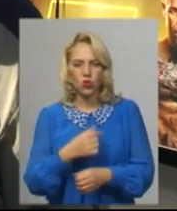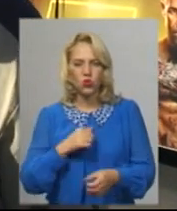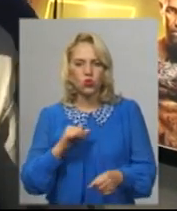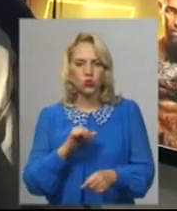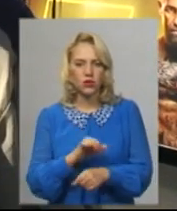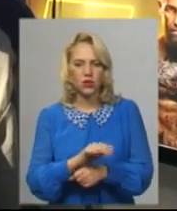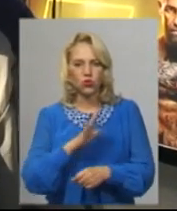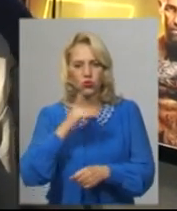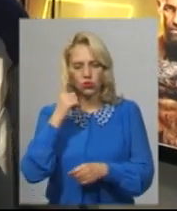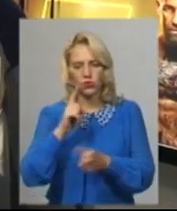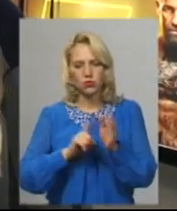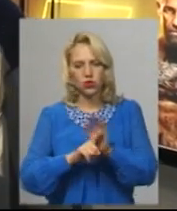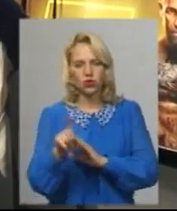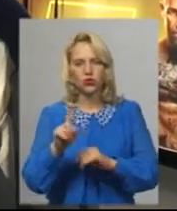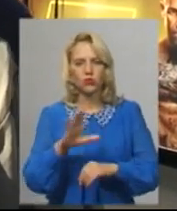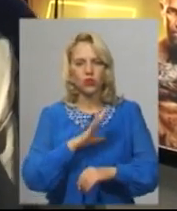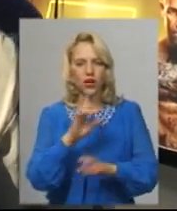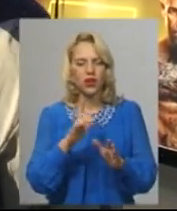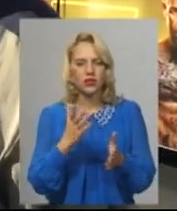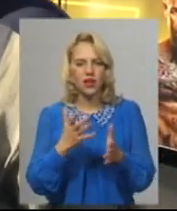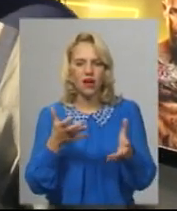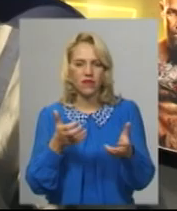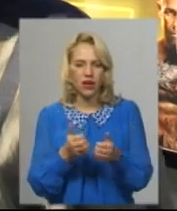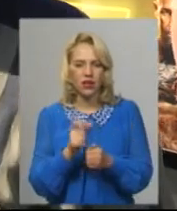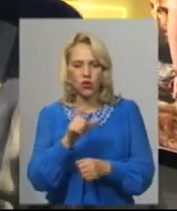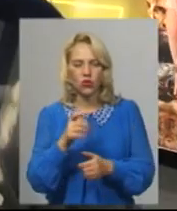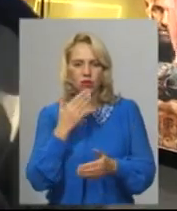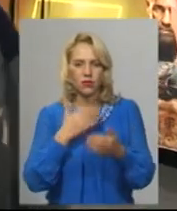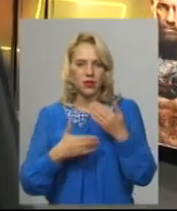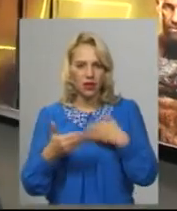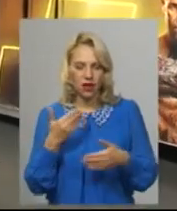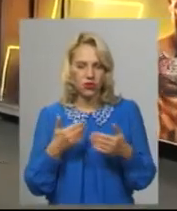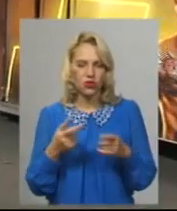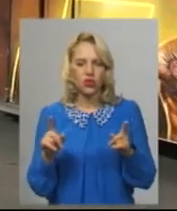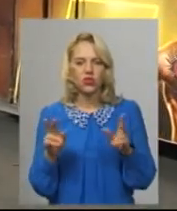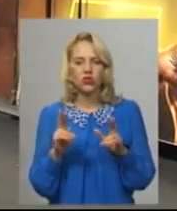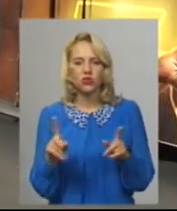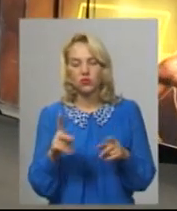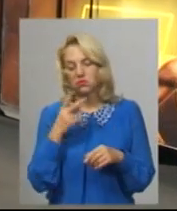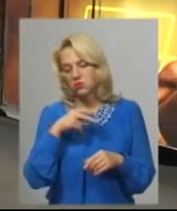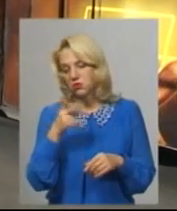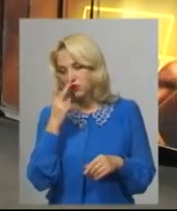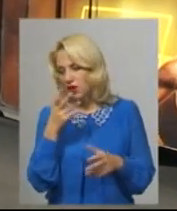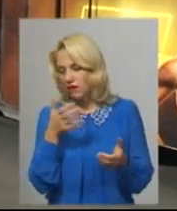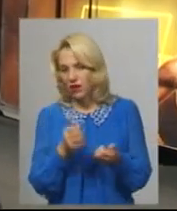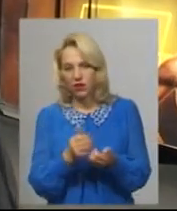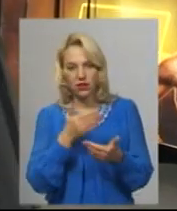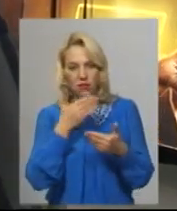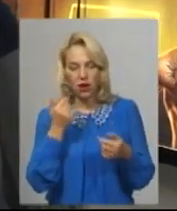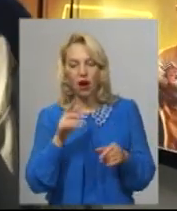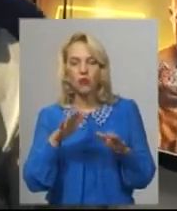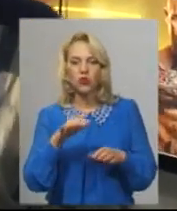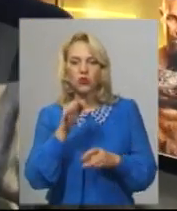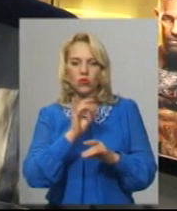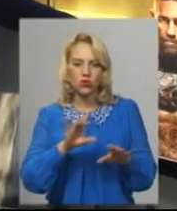що десь аварія сталася. Люди почали питати. Я пішов, подивився, нема аварії, а потім кажуть, що